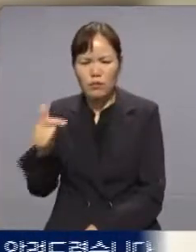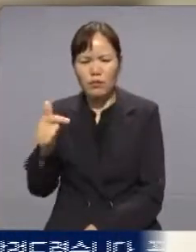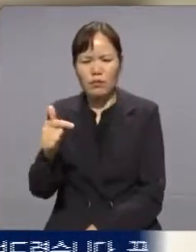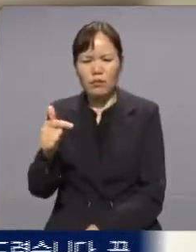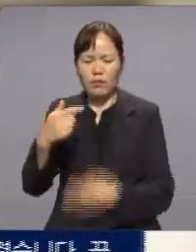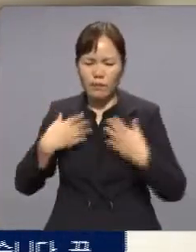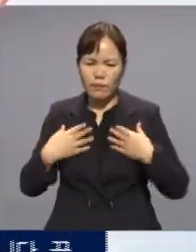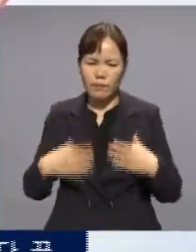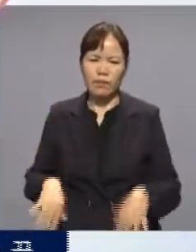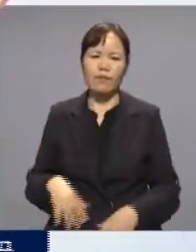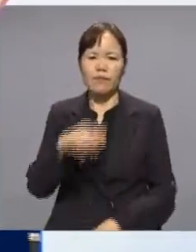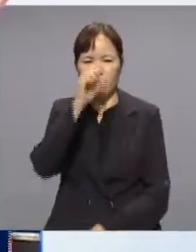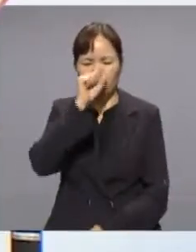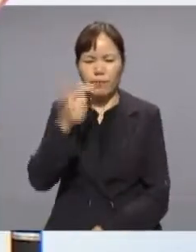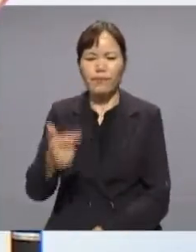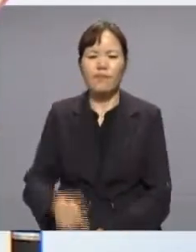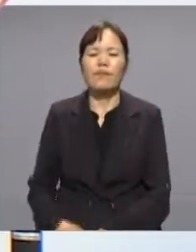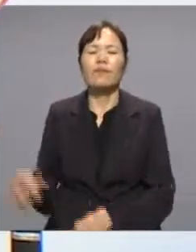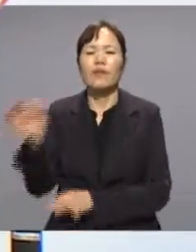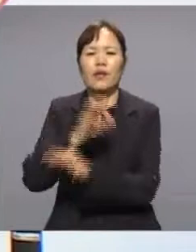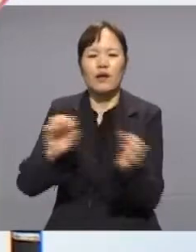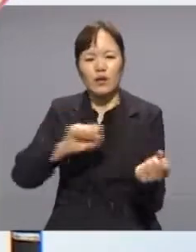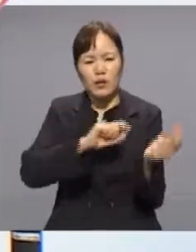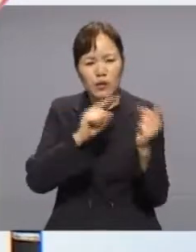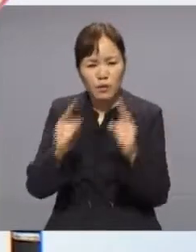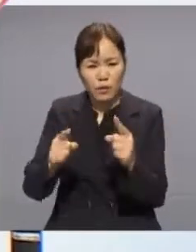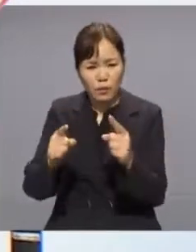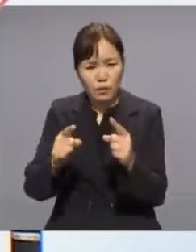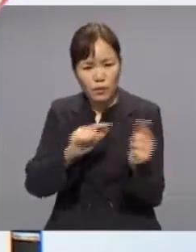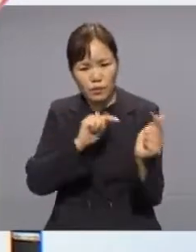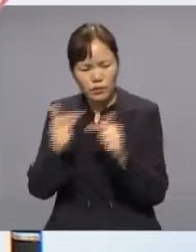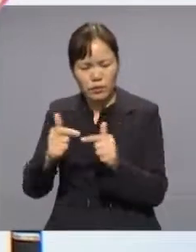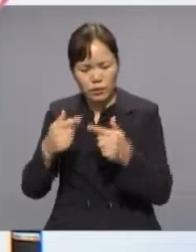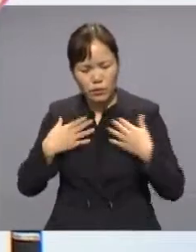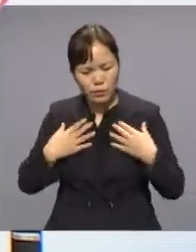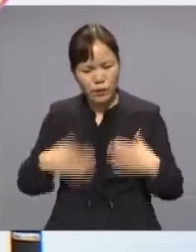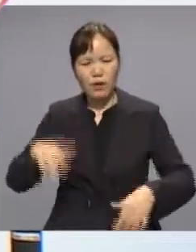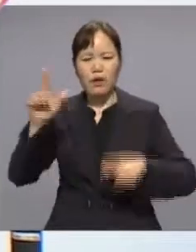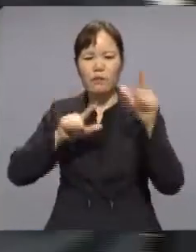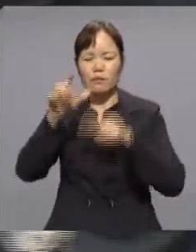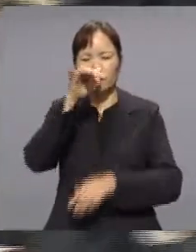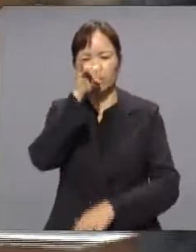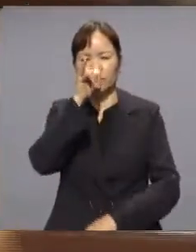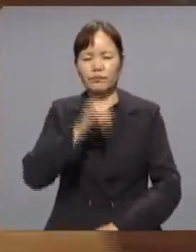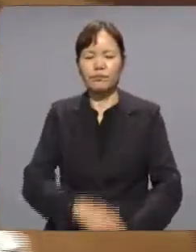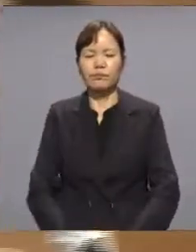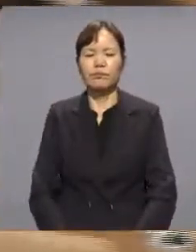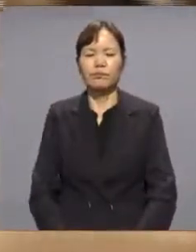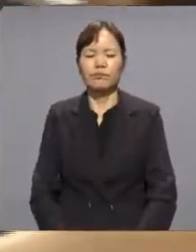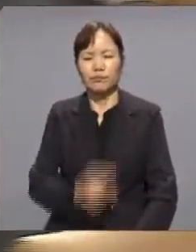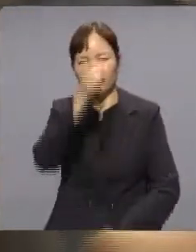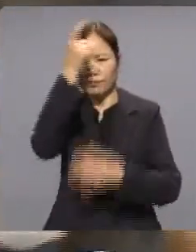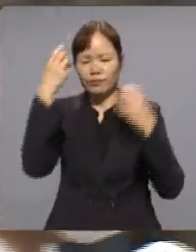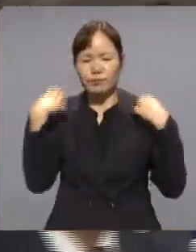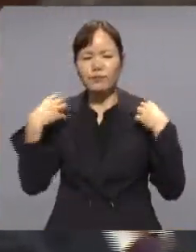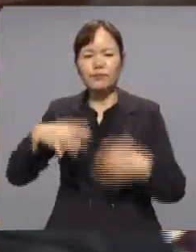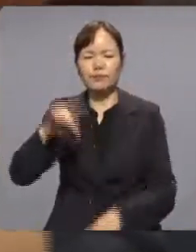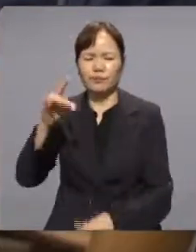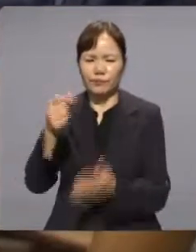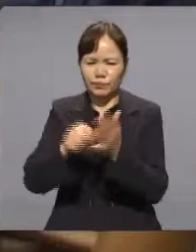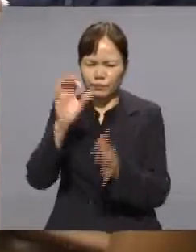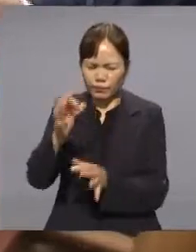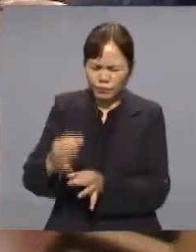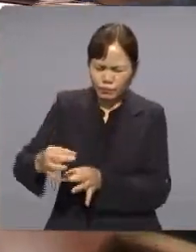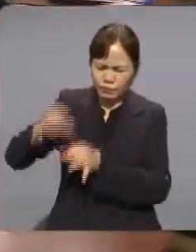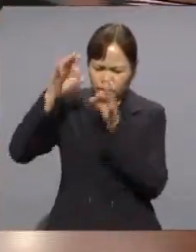상태입니다. 그 경기 회복 내지 개선 흐름이 다소 약화되는 모습을 보였다고 정부는 일단 고물가에